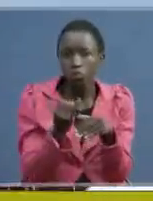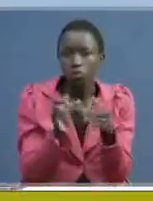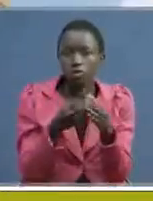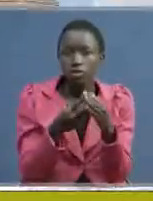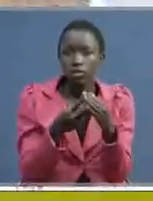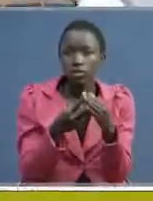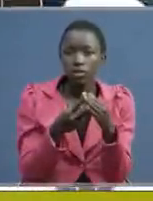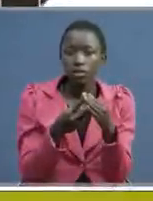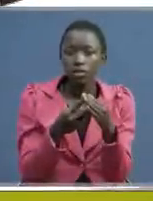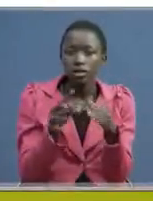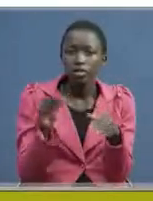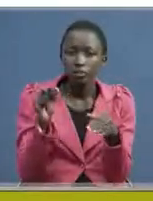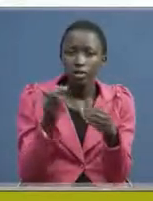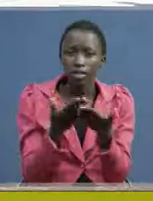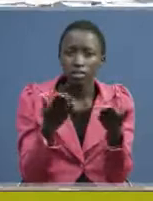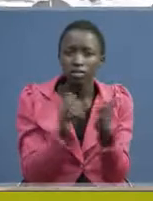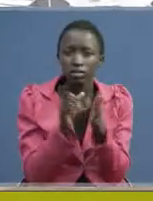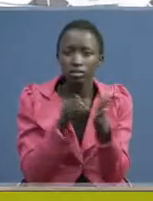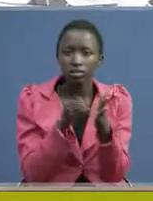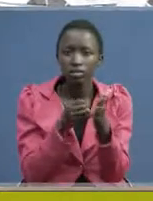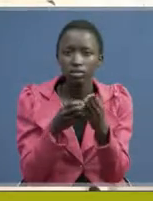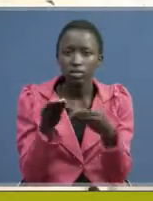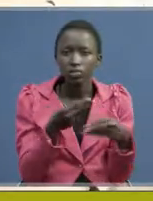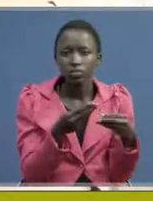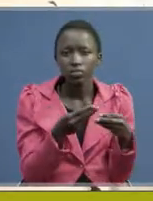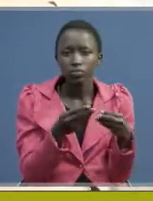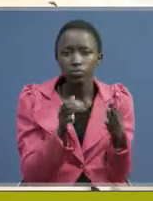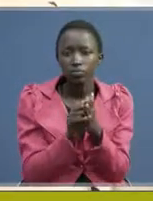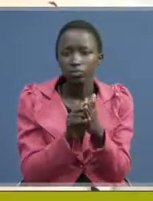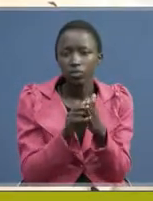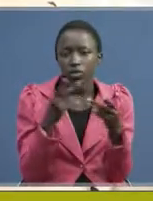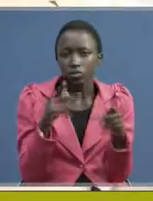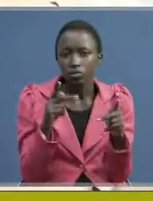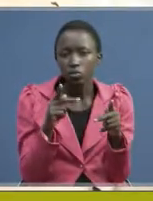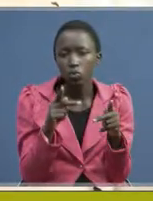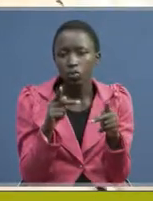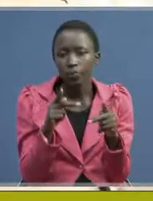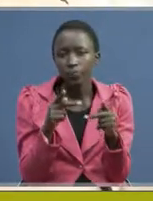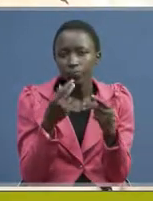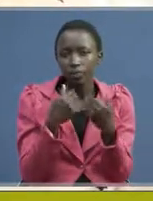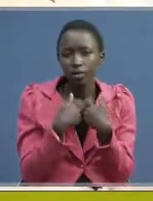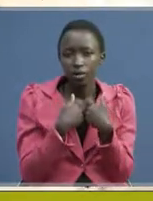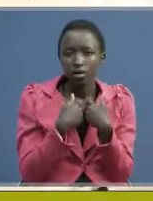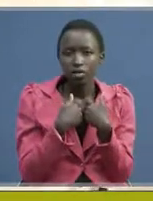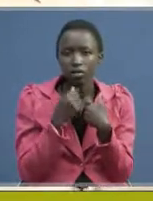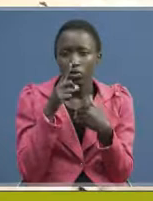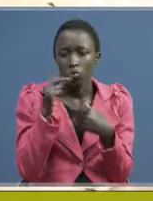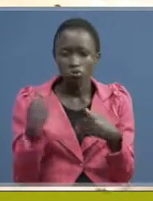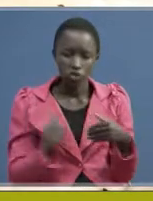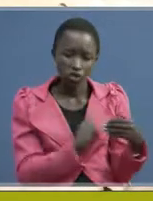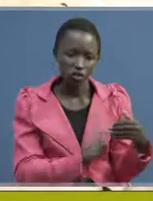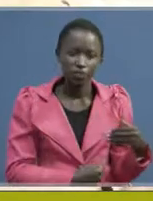nafuu kutoka mataifa yanayoshiriki kwenye biashara na nchi ya Kenya. Kawaida watu wamekuwa na hiyo ya kukibia